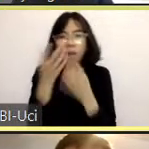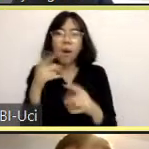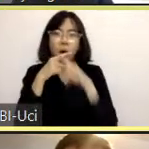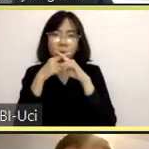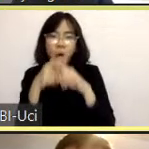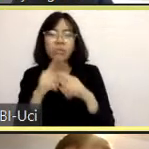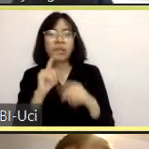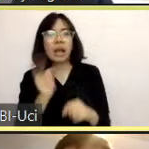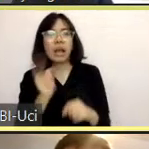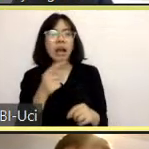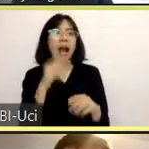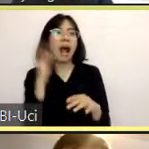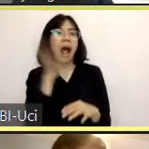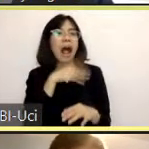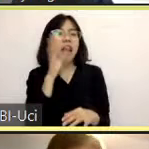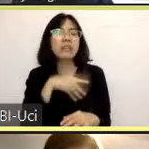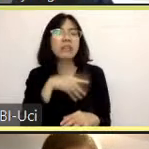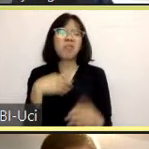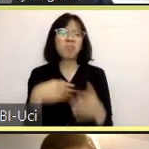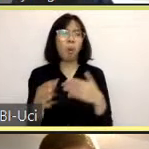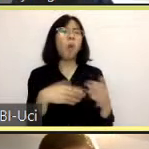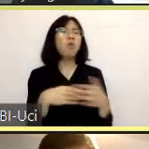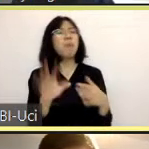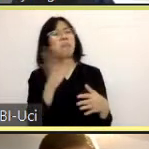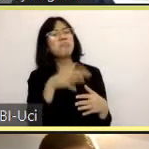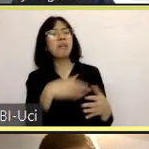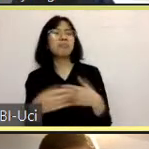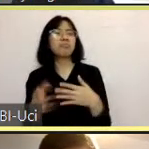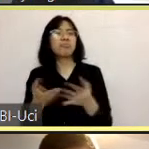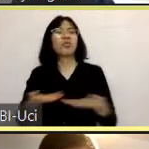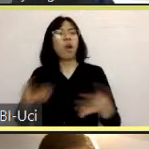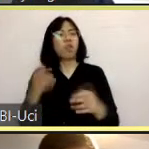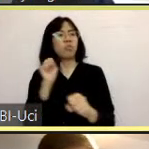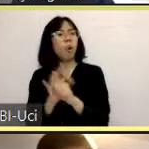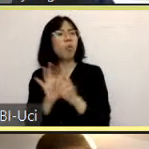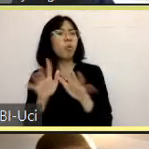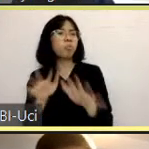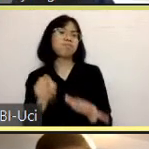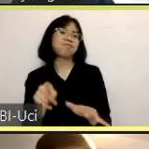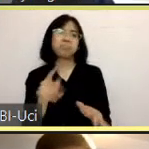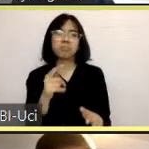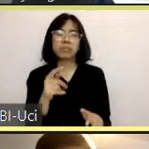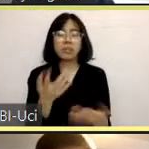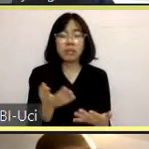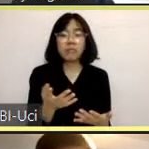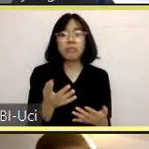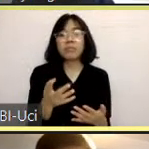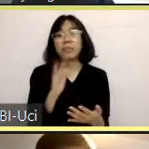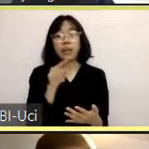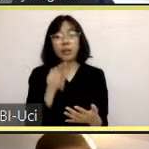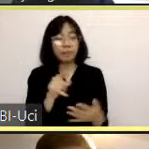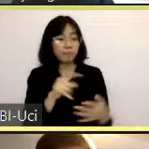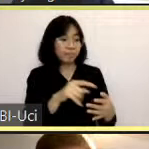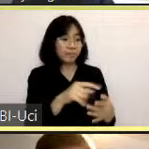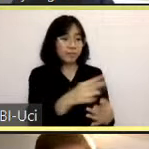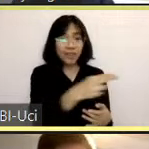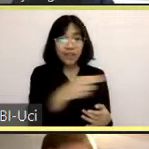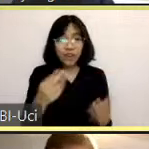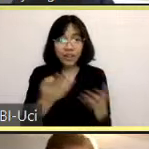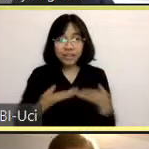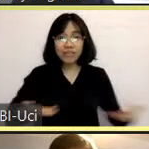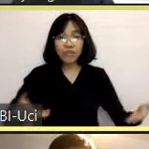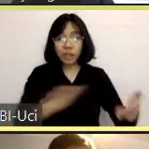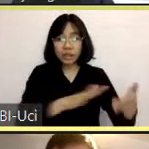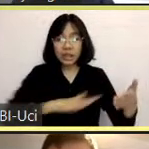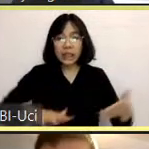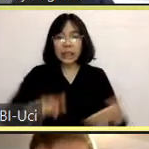alasan pandemi. Di Indonesia juga saya mencatat ada konferensi